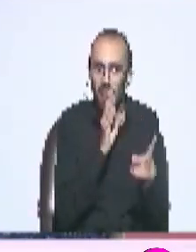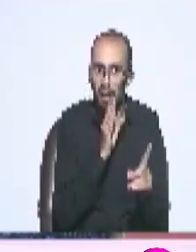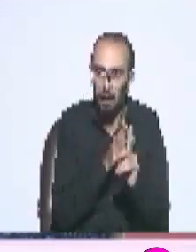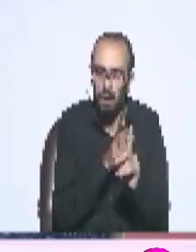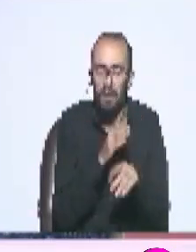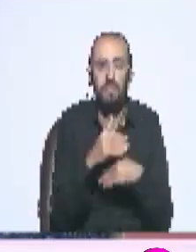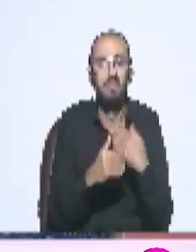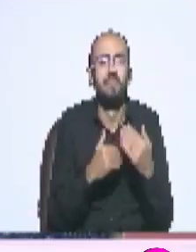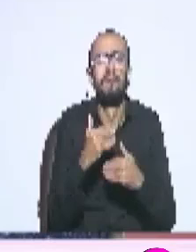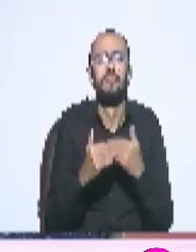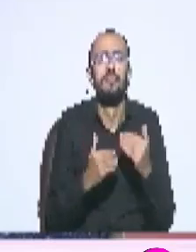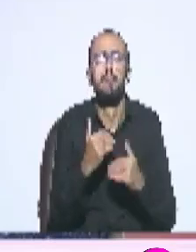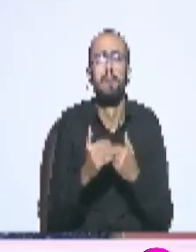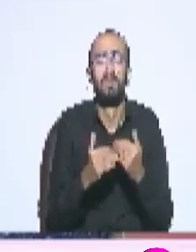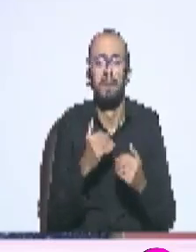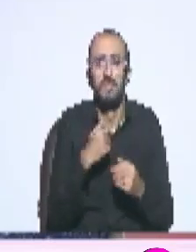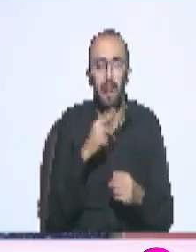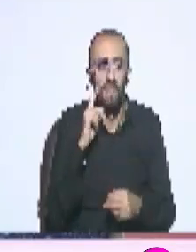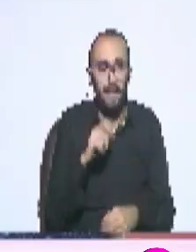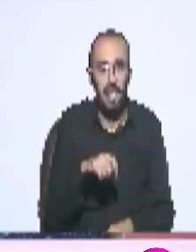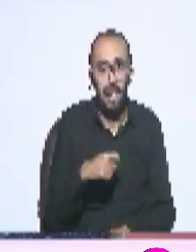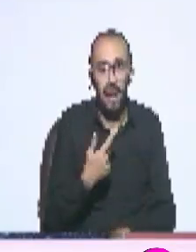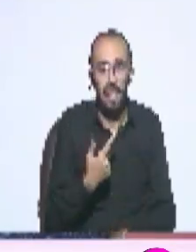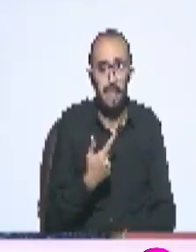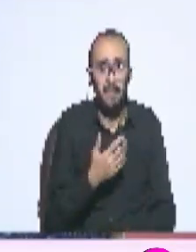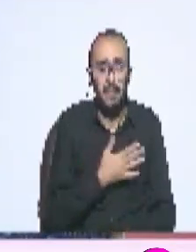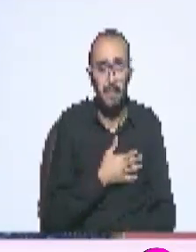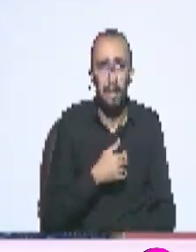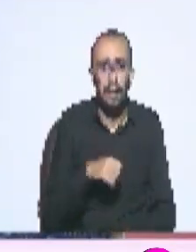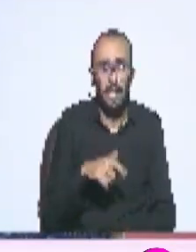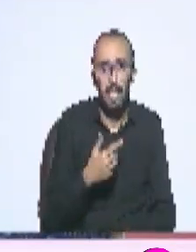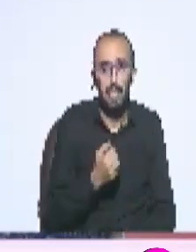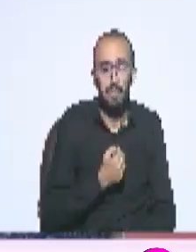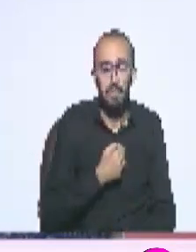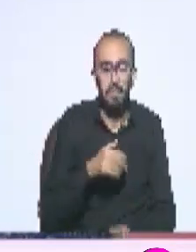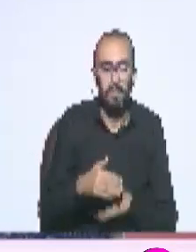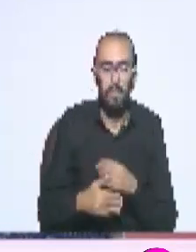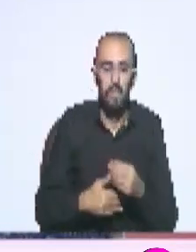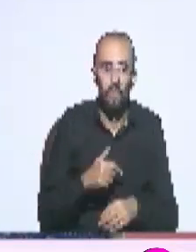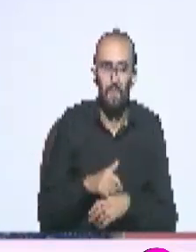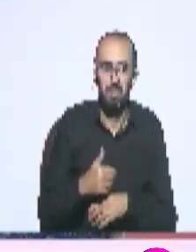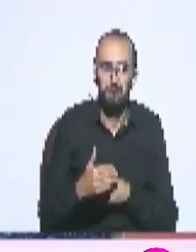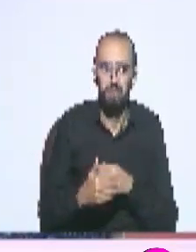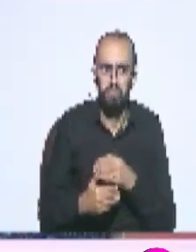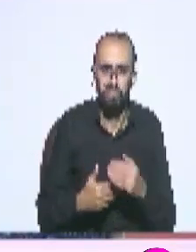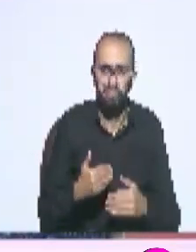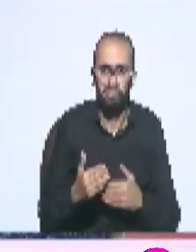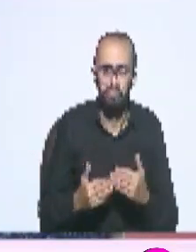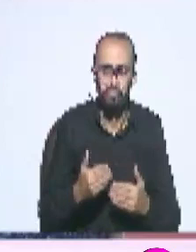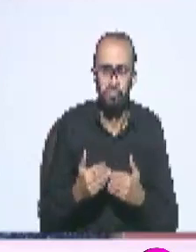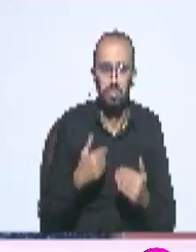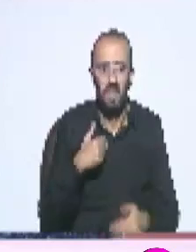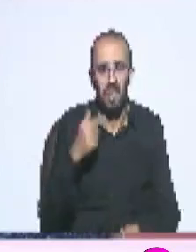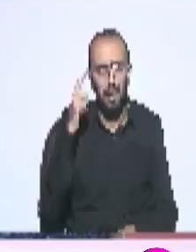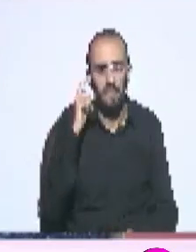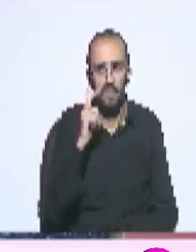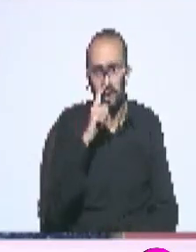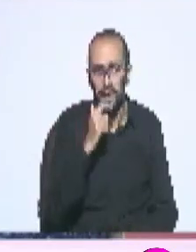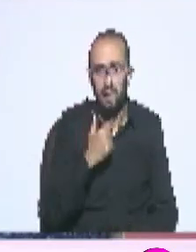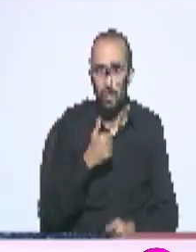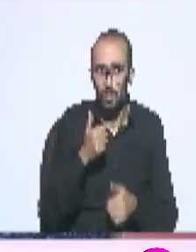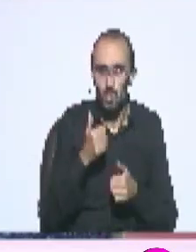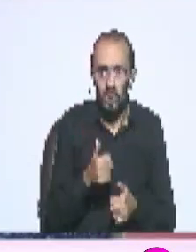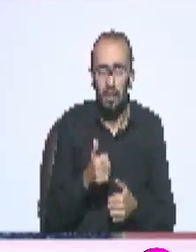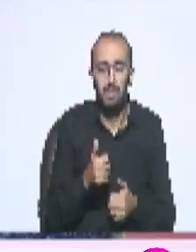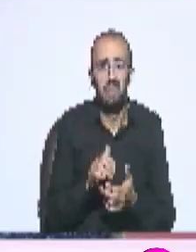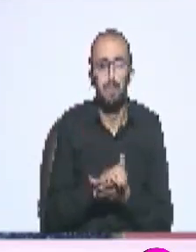وبعد كده التقدير بتاع الذات هو ان انا مع الوقت ومع ان انا عارف نفسي كويس وعندي